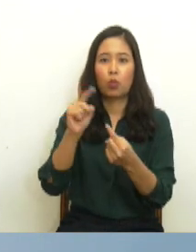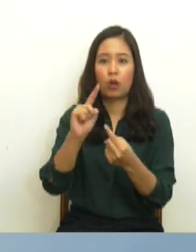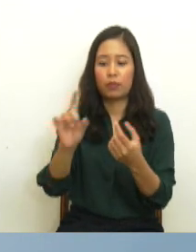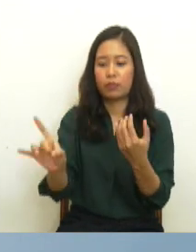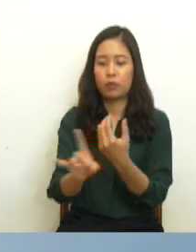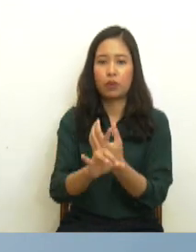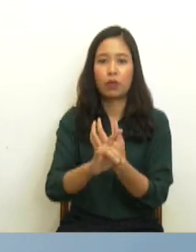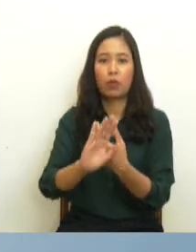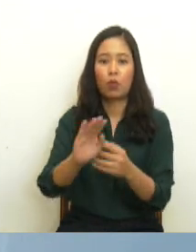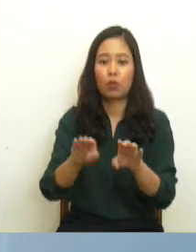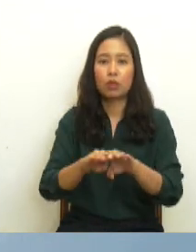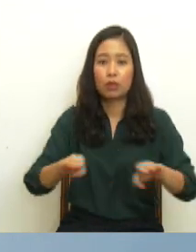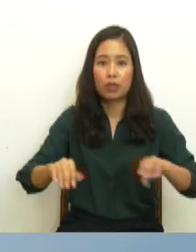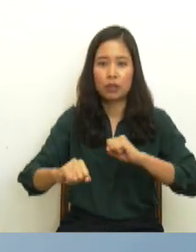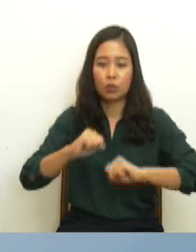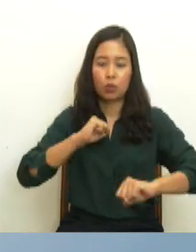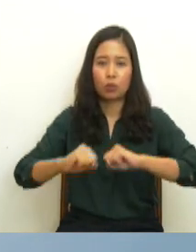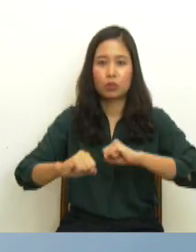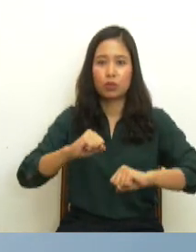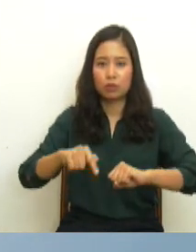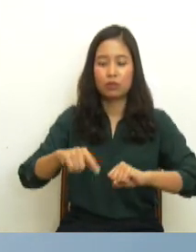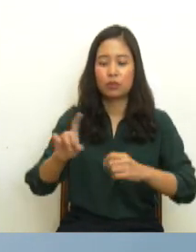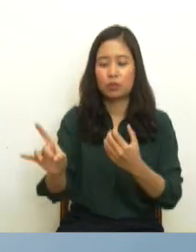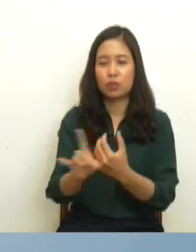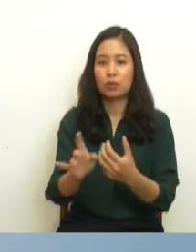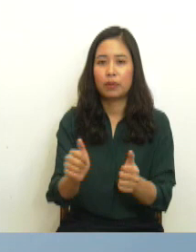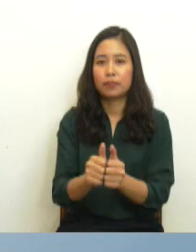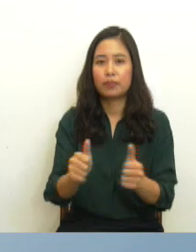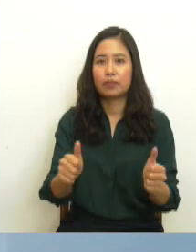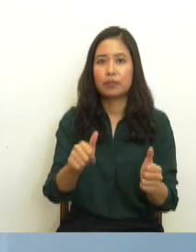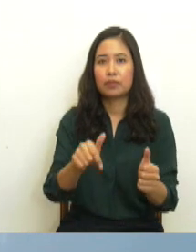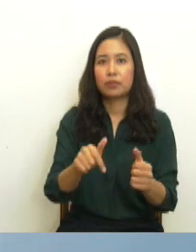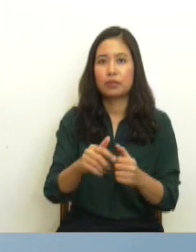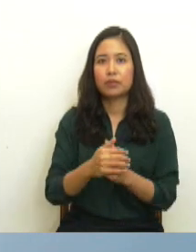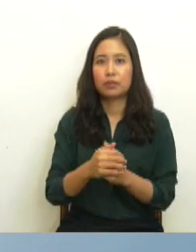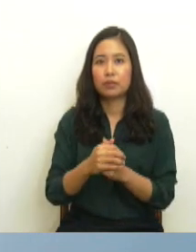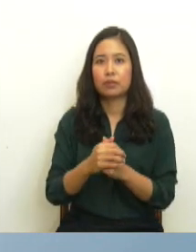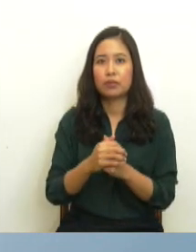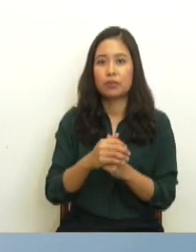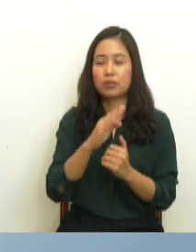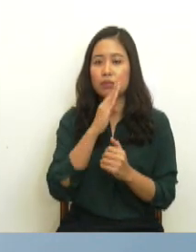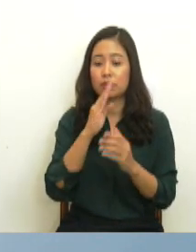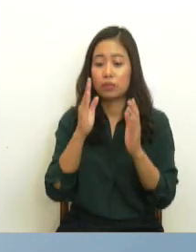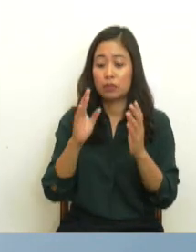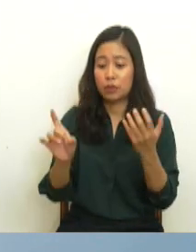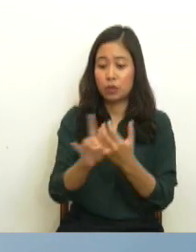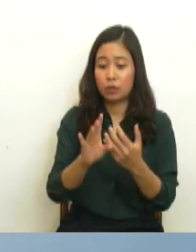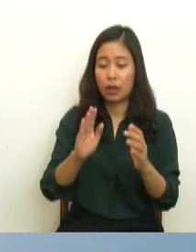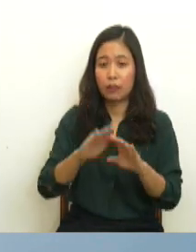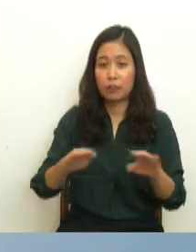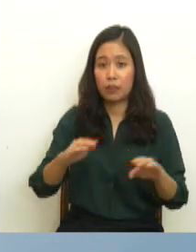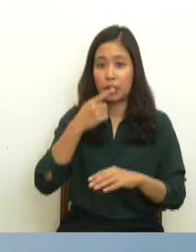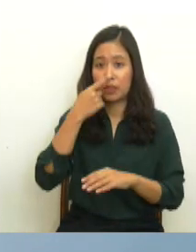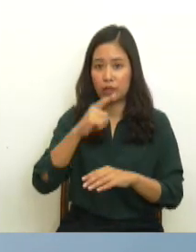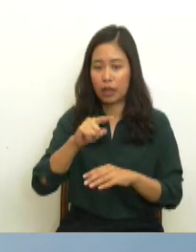คุณภาพเยาวชนคุณภาพโดยชนคือคุณภาพของคนไทยมีคุณภาพของคนไทยคือคุณภาพของประเทศชาติเราจะช่วยกันครับ